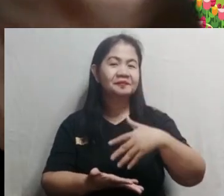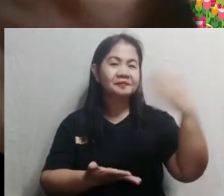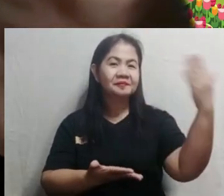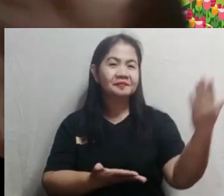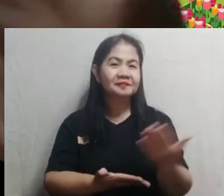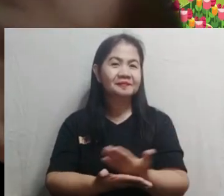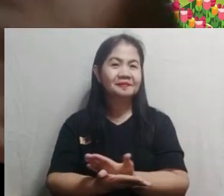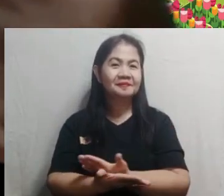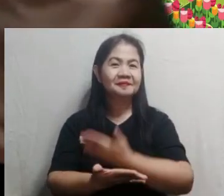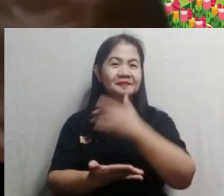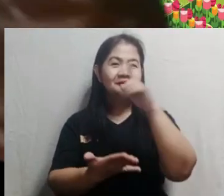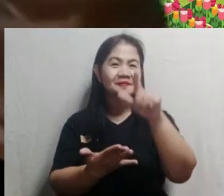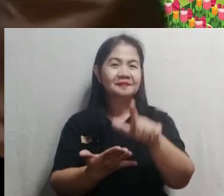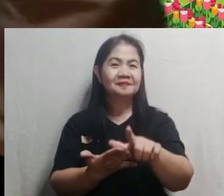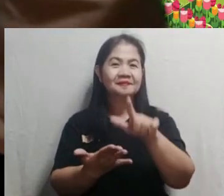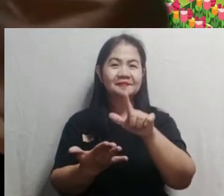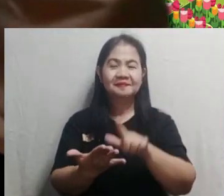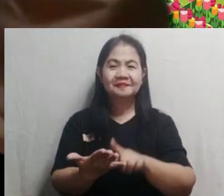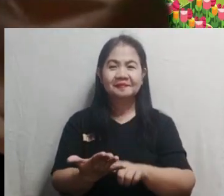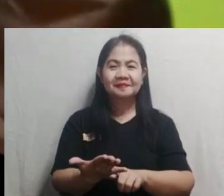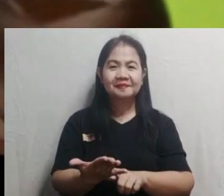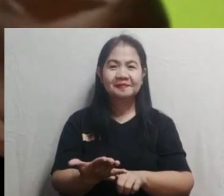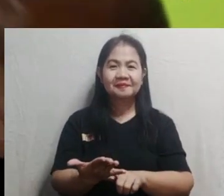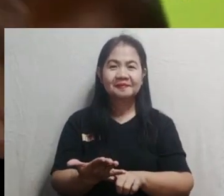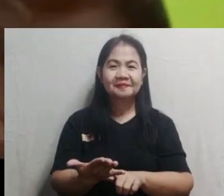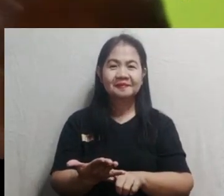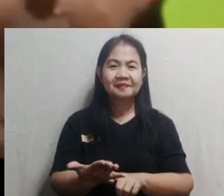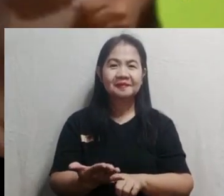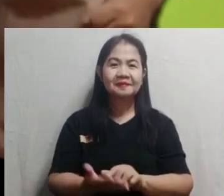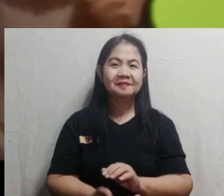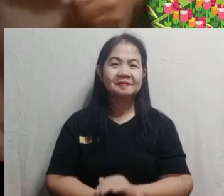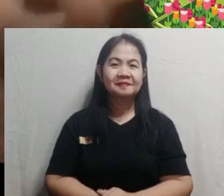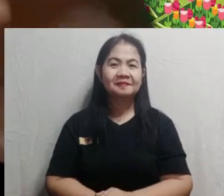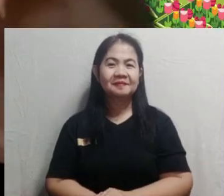mag-aral ng mga bagong leksyon.